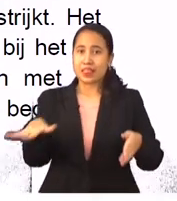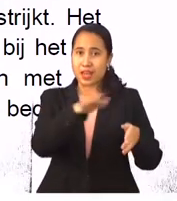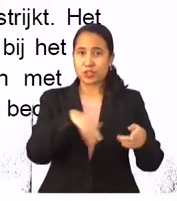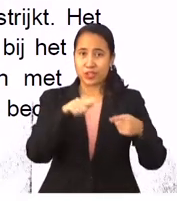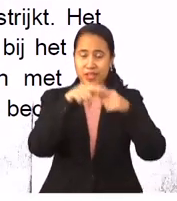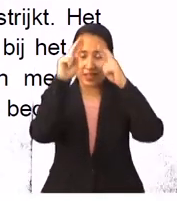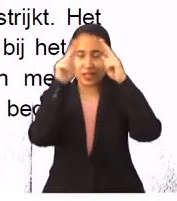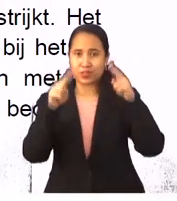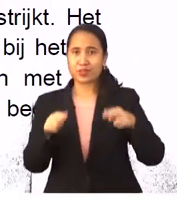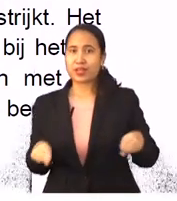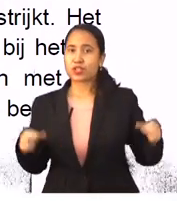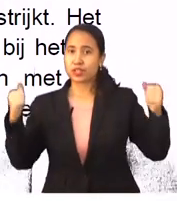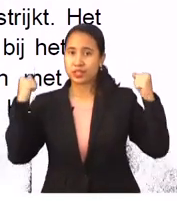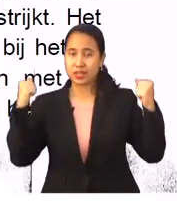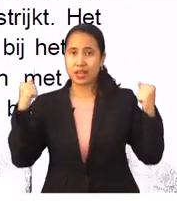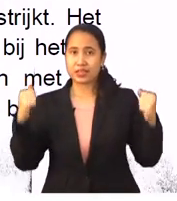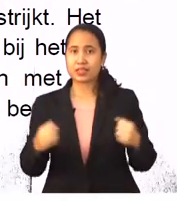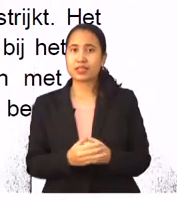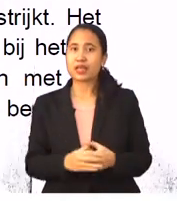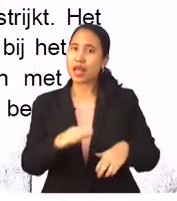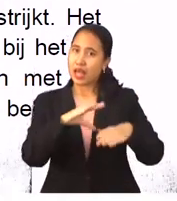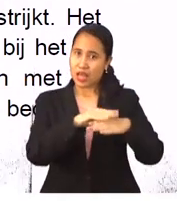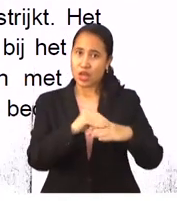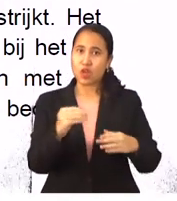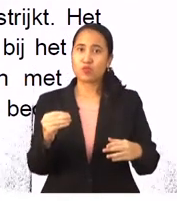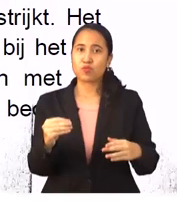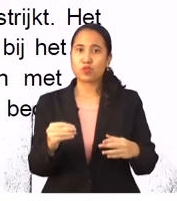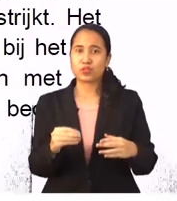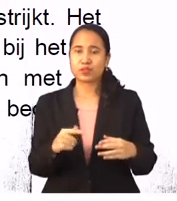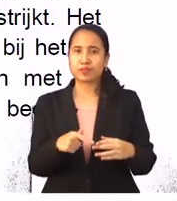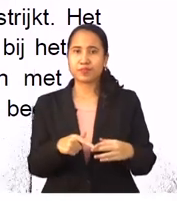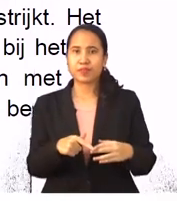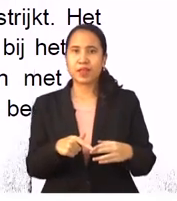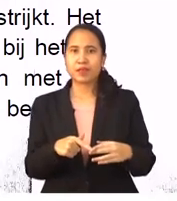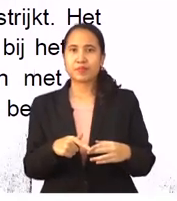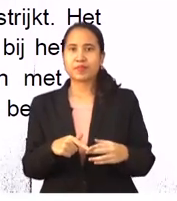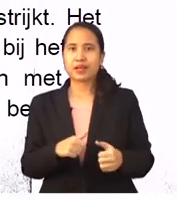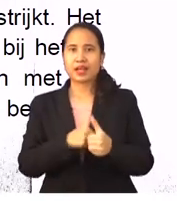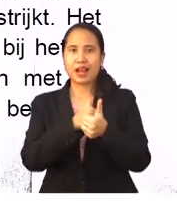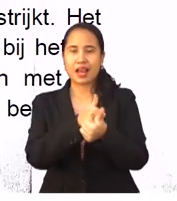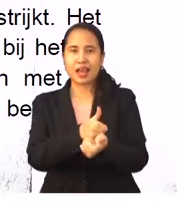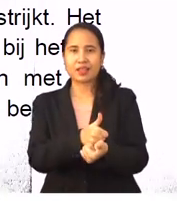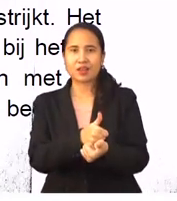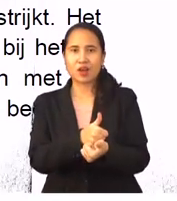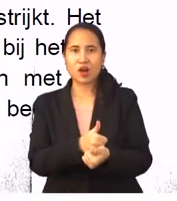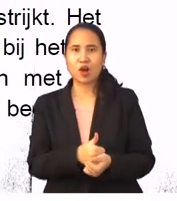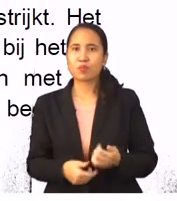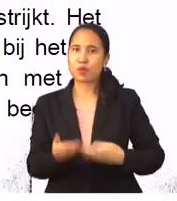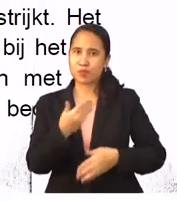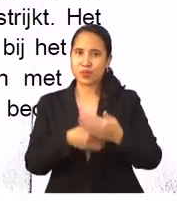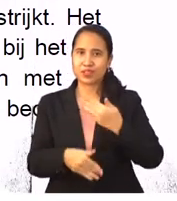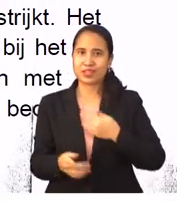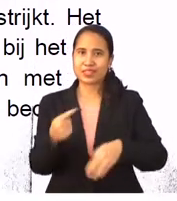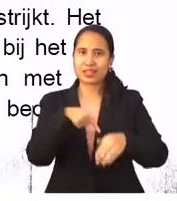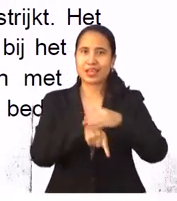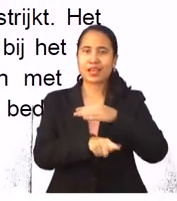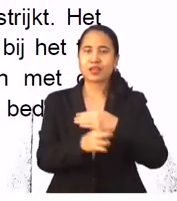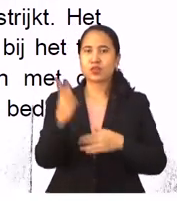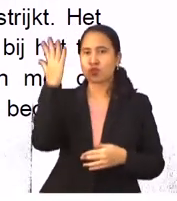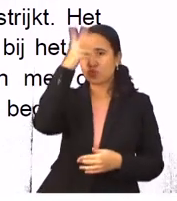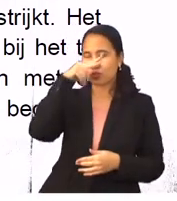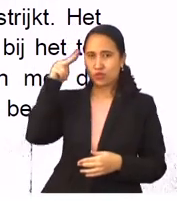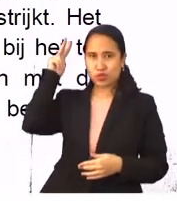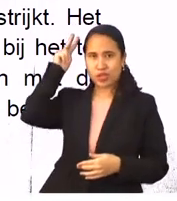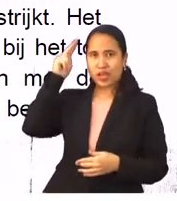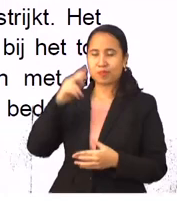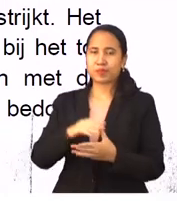internationale krachten hun invloed hebben gehad die geleid hebben tot uiteenlopende gebeurtenissen in Suriname. In